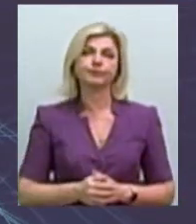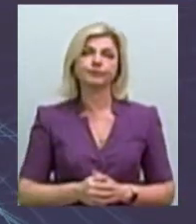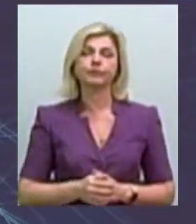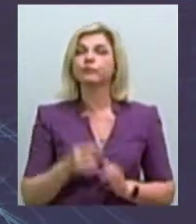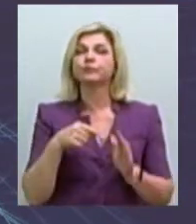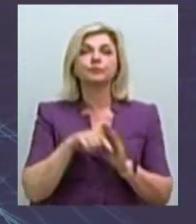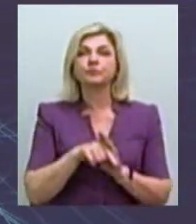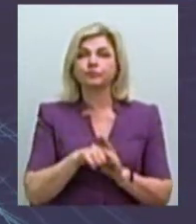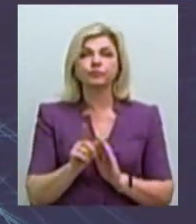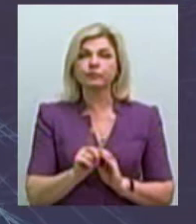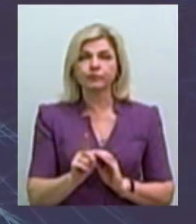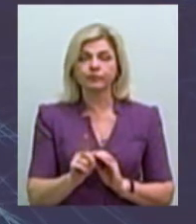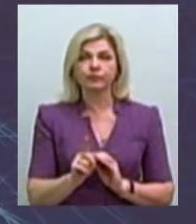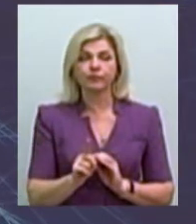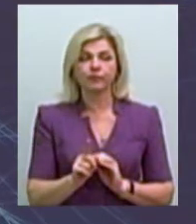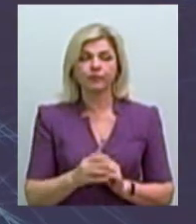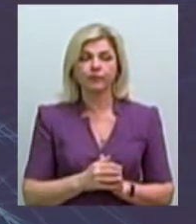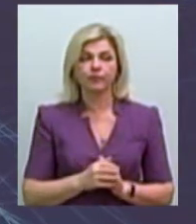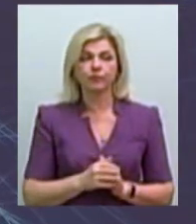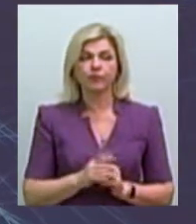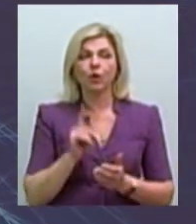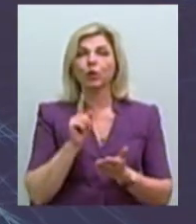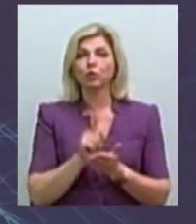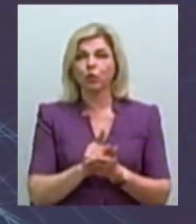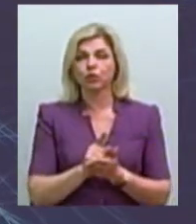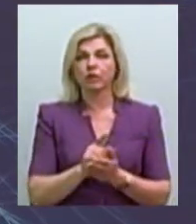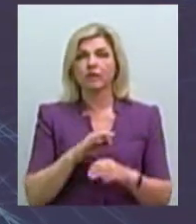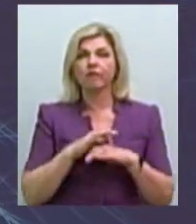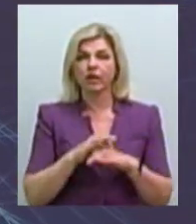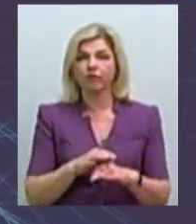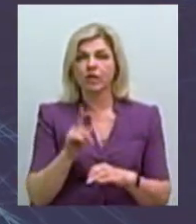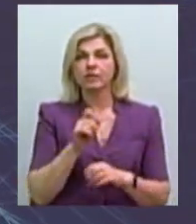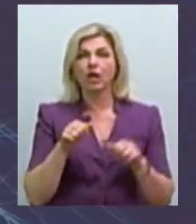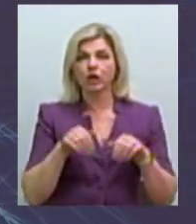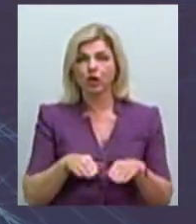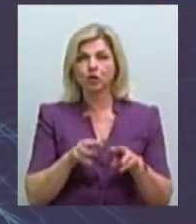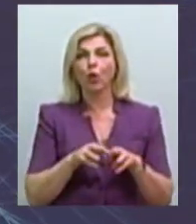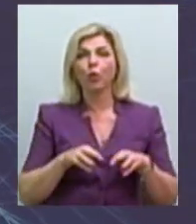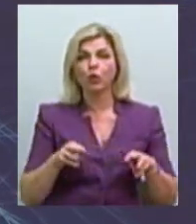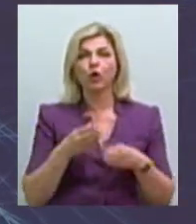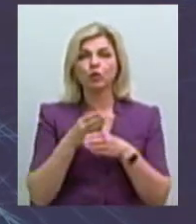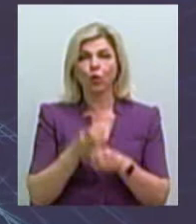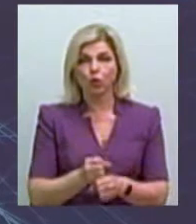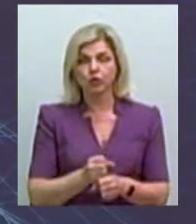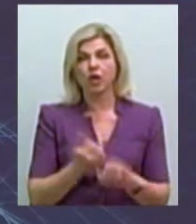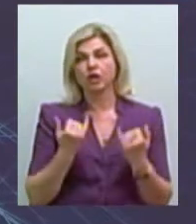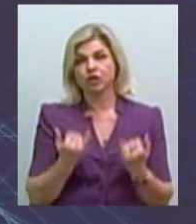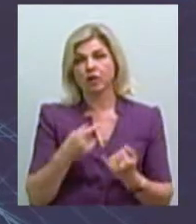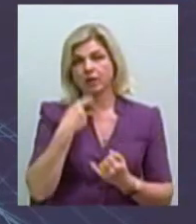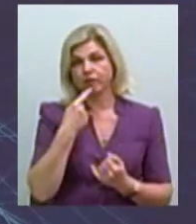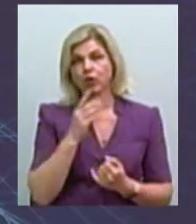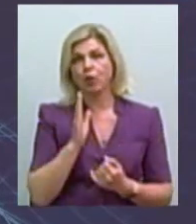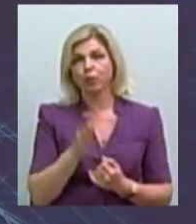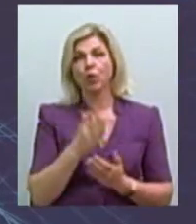справа в тому, що мають відбутися за рішеннями уряду скорочення, хоча начебто зараз кажуть, що воно